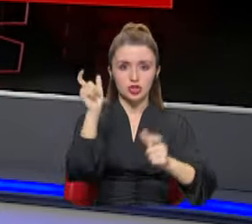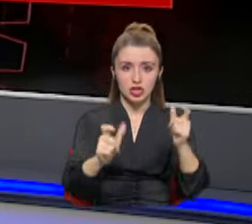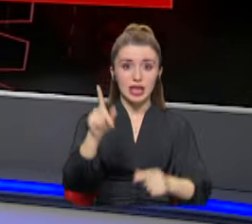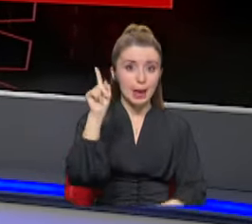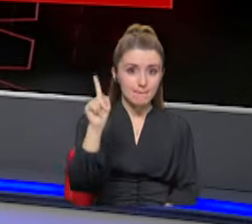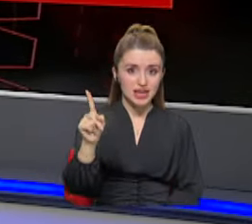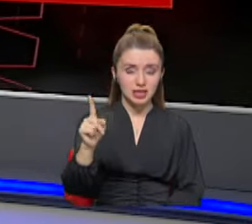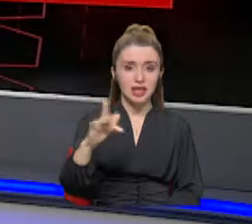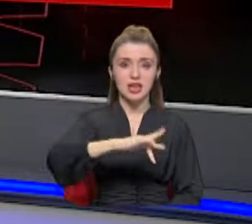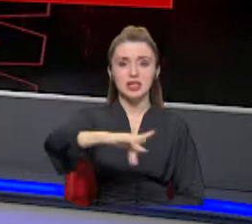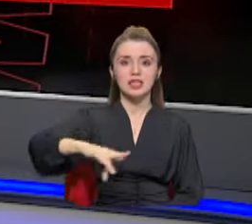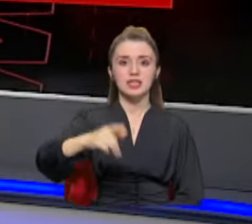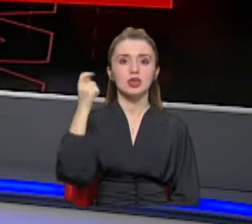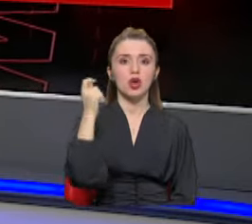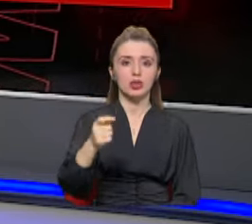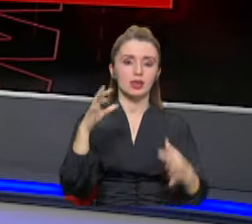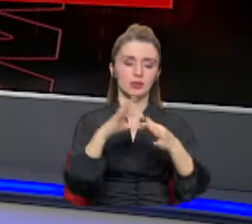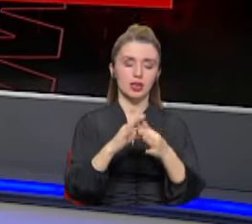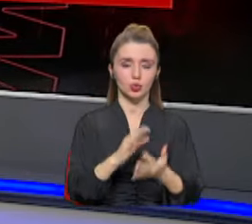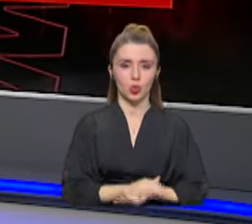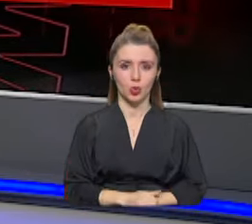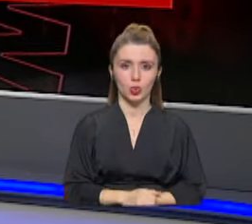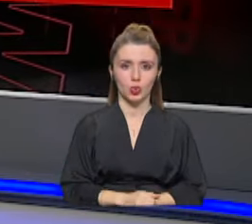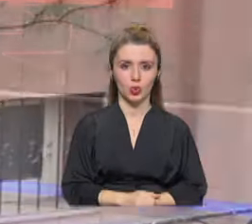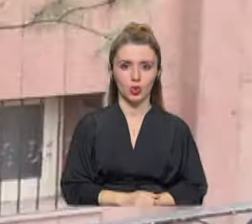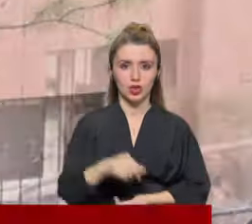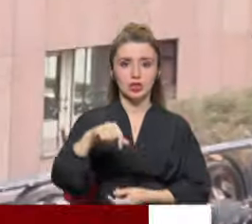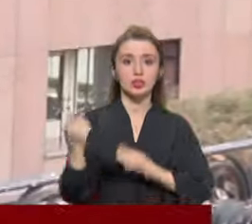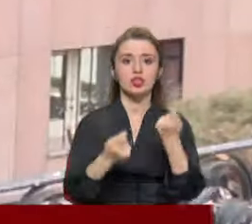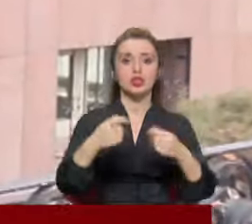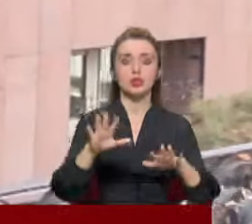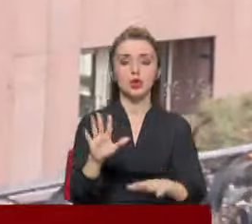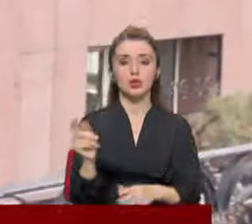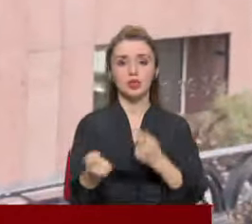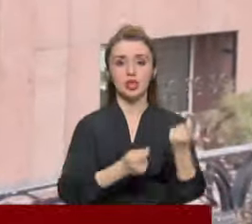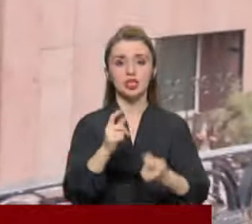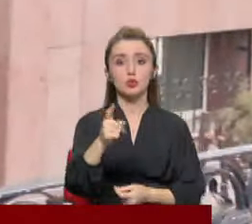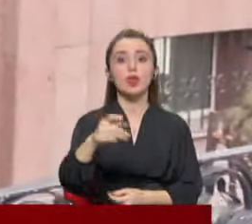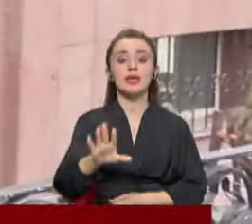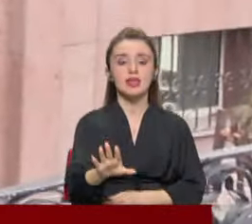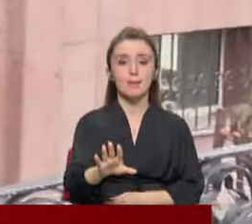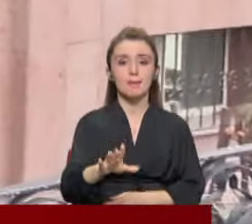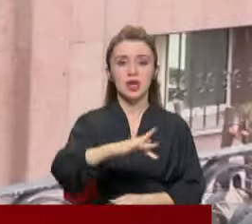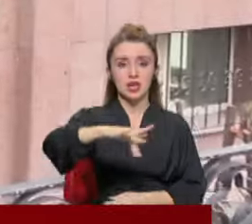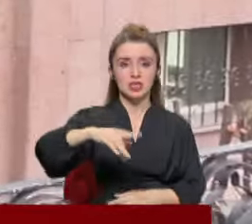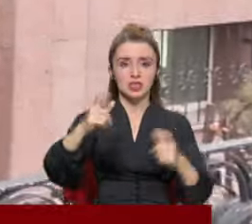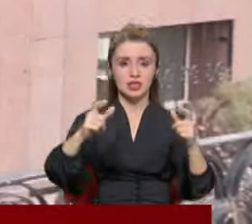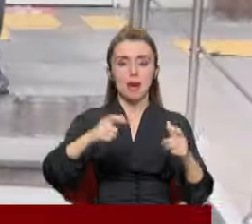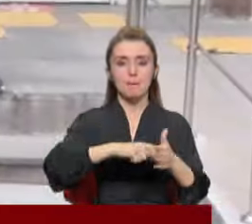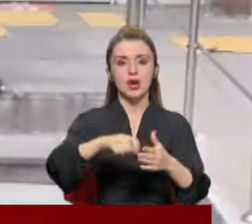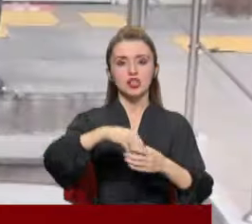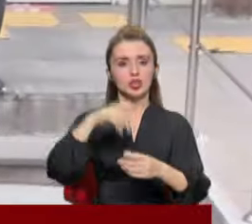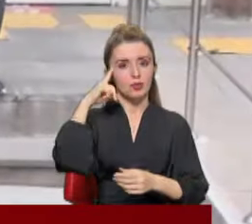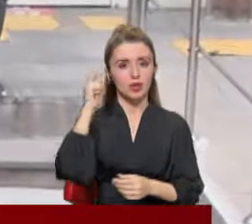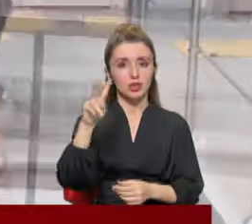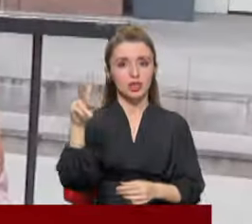sadece birine işsizlik ödeneği bağlanıyor. Şu an çalışmıyorum. İş veyahut da iş bulamazsak işsizlik maaşı için başvuruda bulunduk.